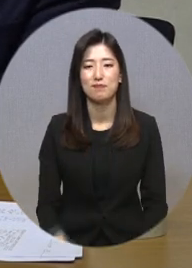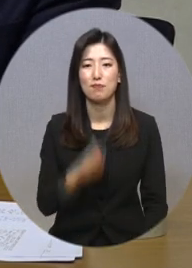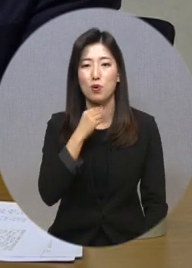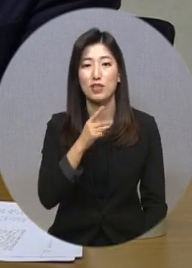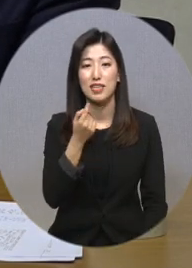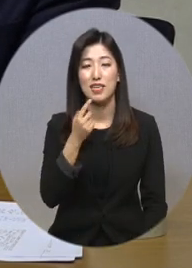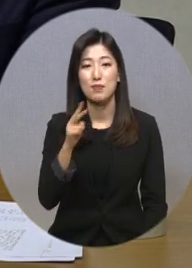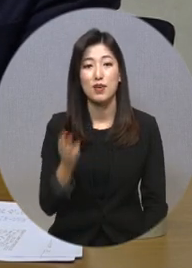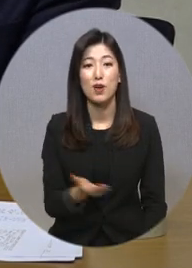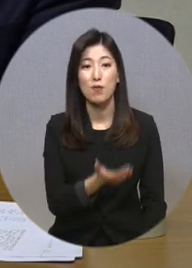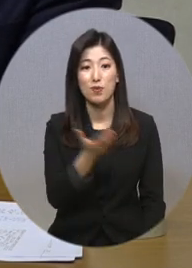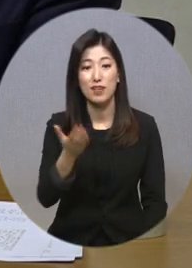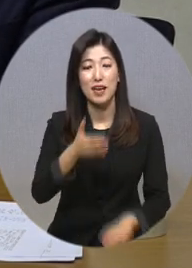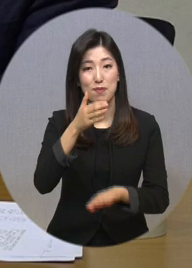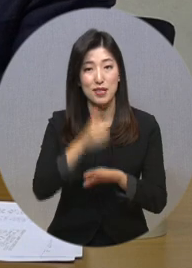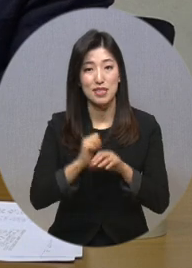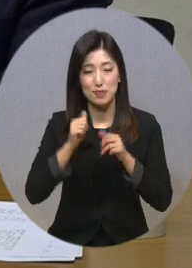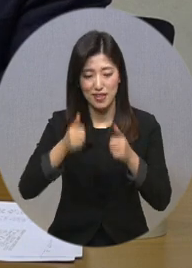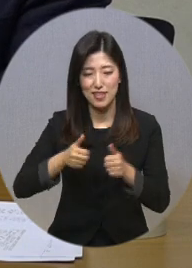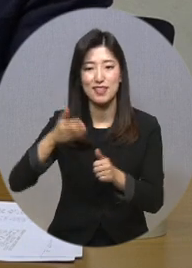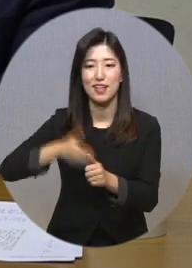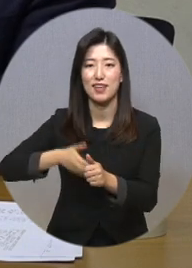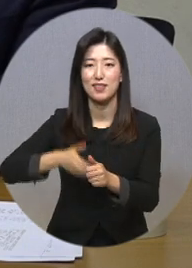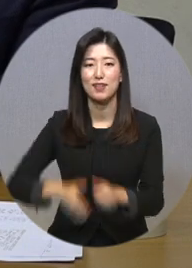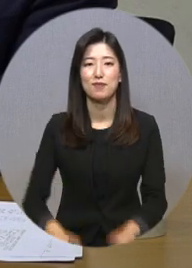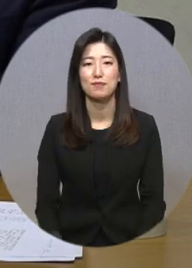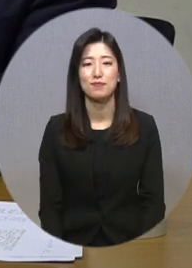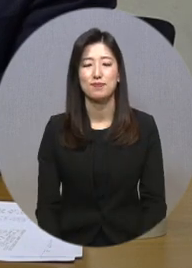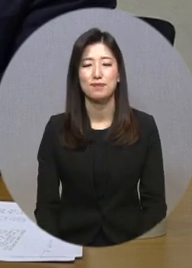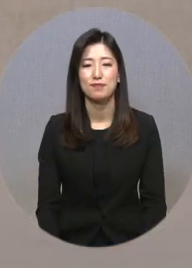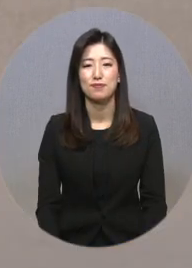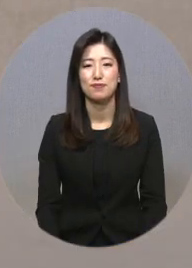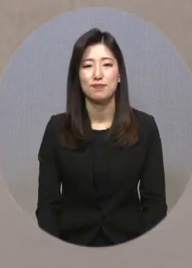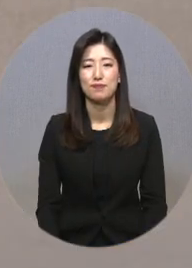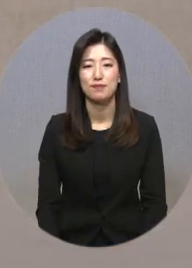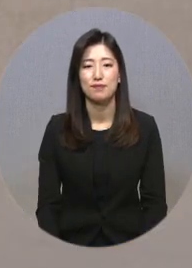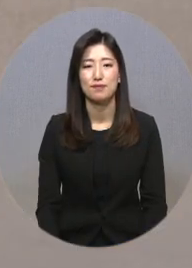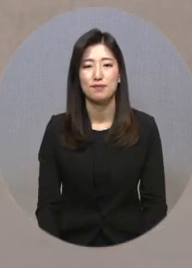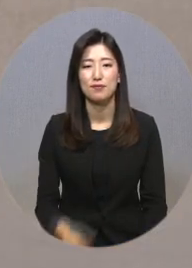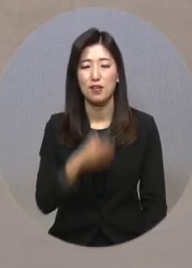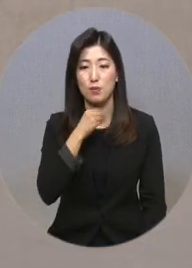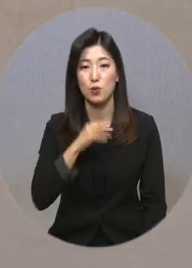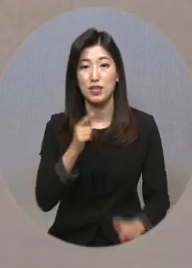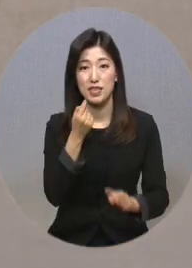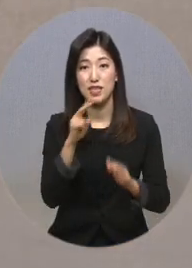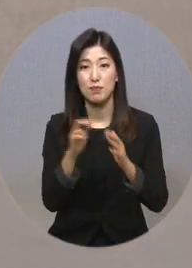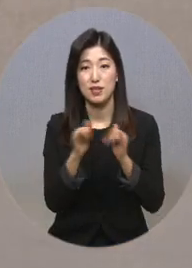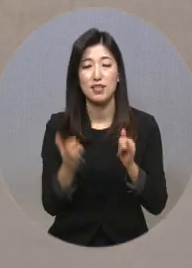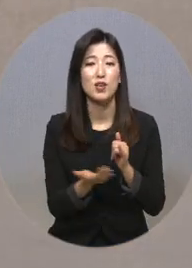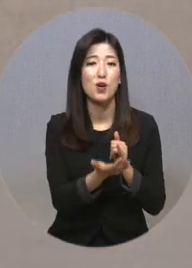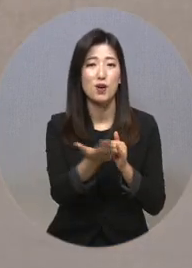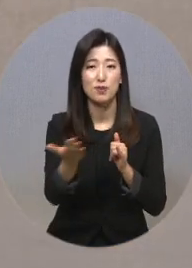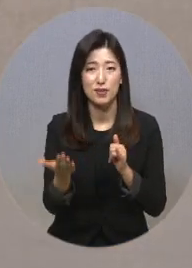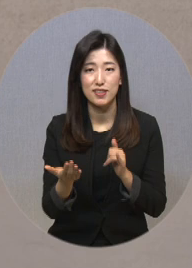복지TV 시청자 여러분께 마지막 인사 부탁드리겠습니다. 네. 복지TV 시청자